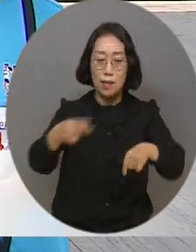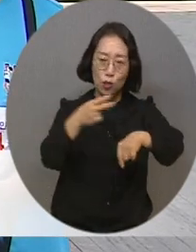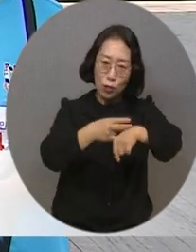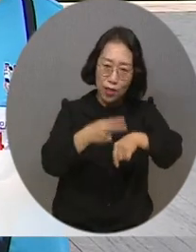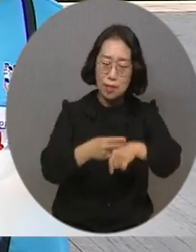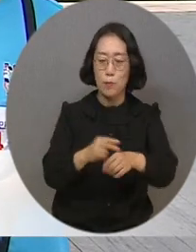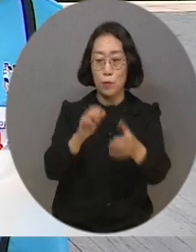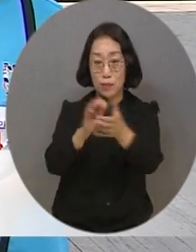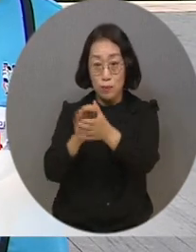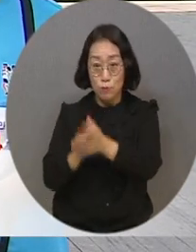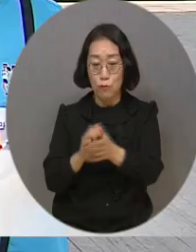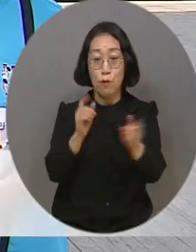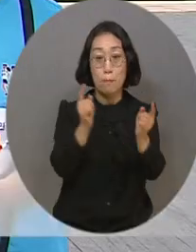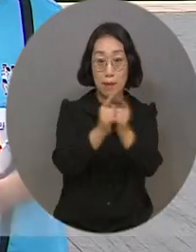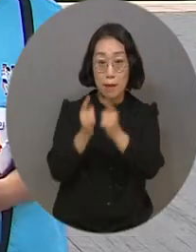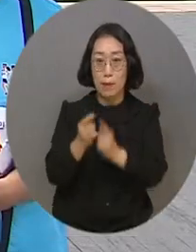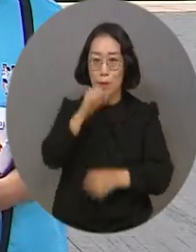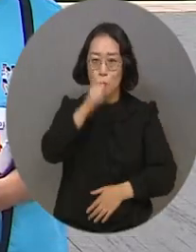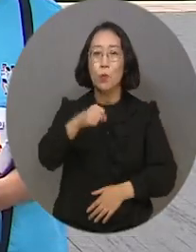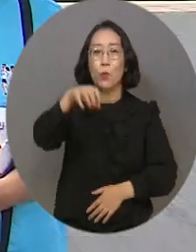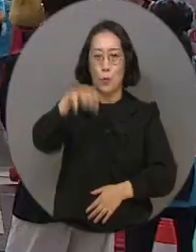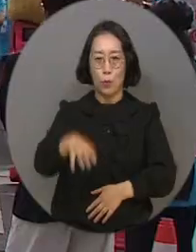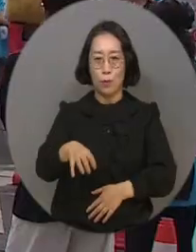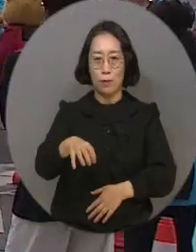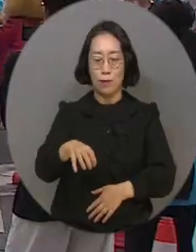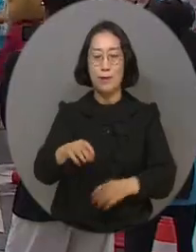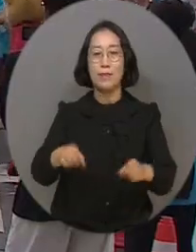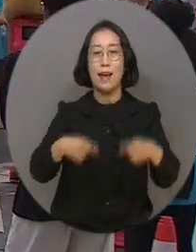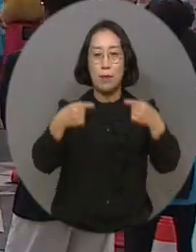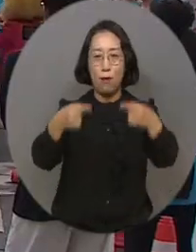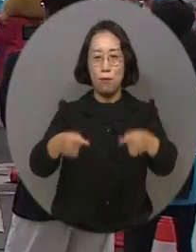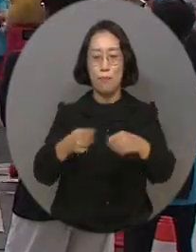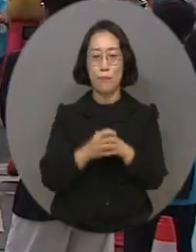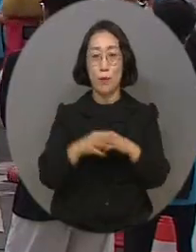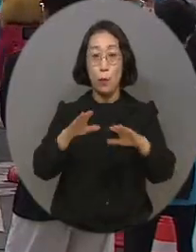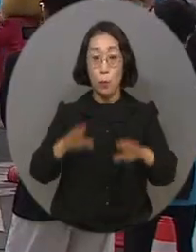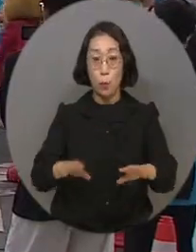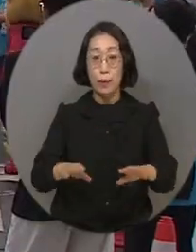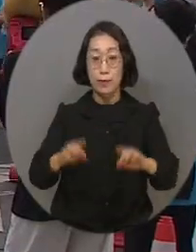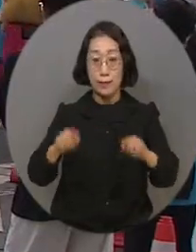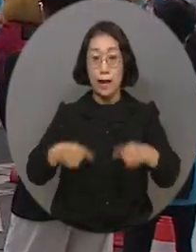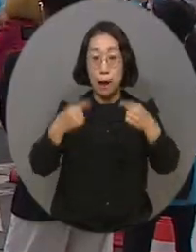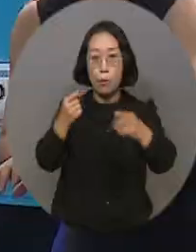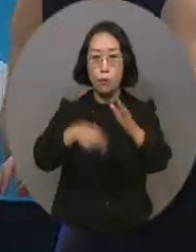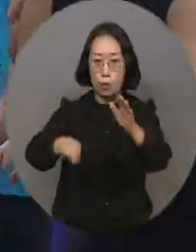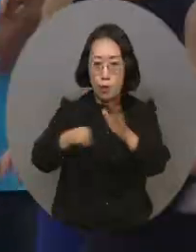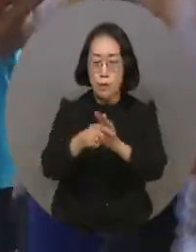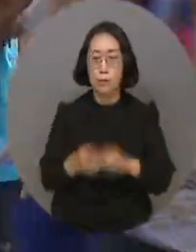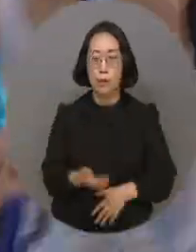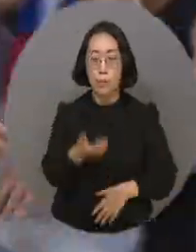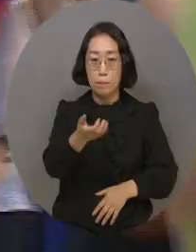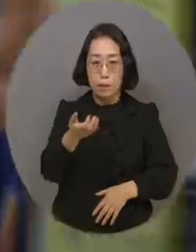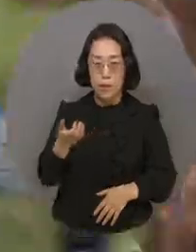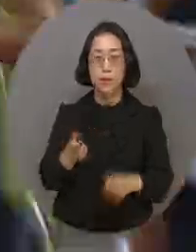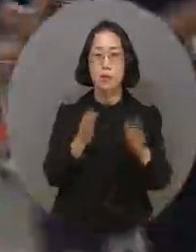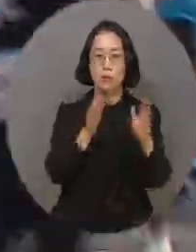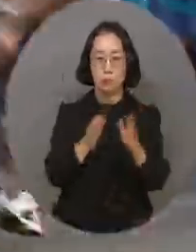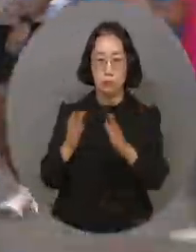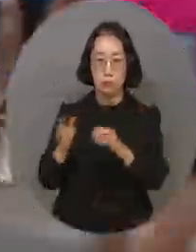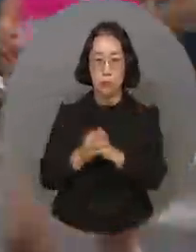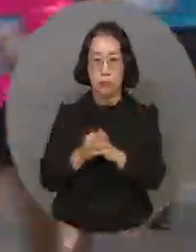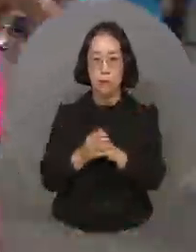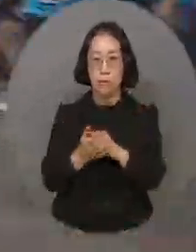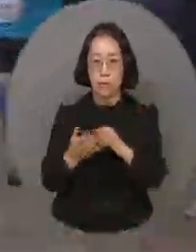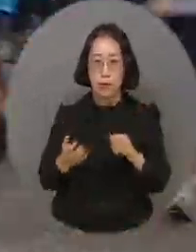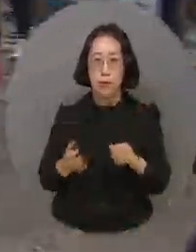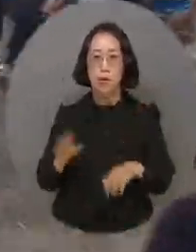그런 기회를 갖기 위해서 참여를 했어요. 이번 대회를 위해 신은호 씨 가족은 대회 준비를 위한 러닝